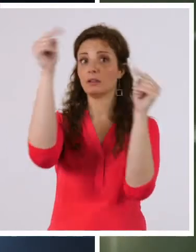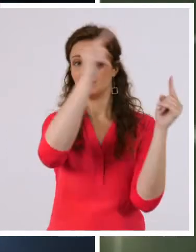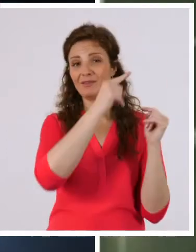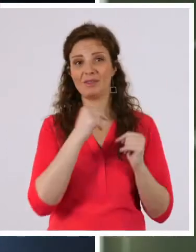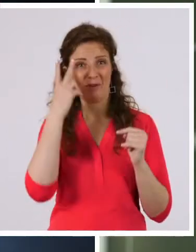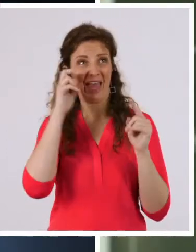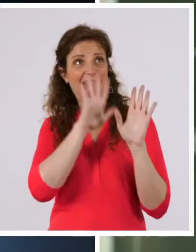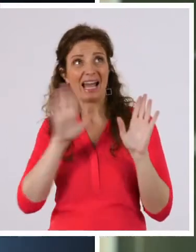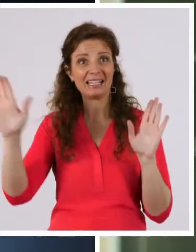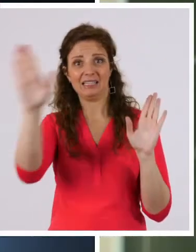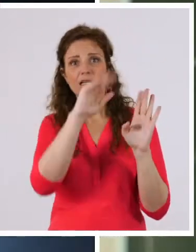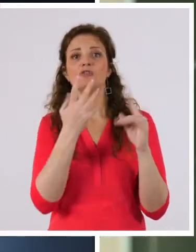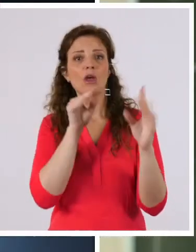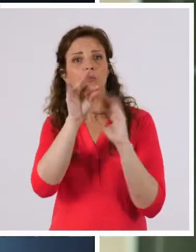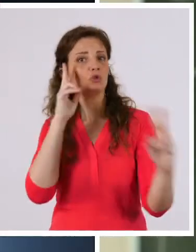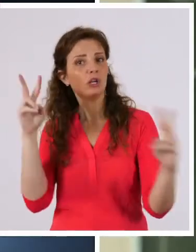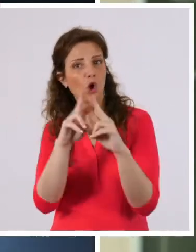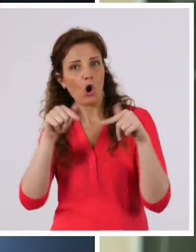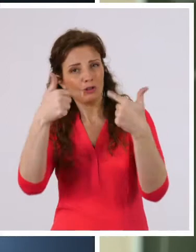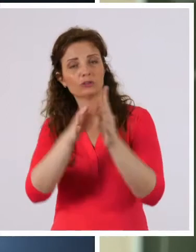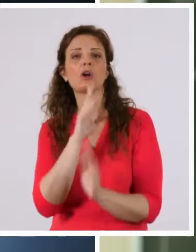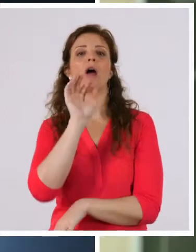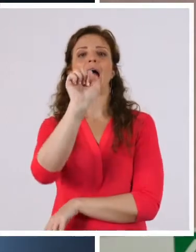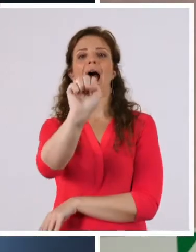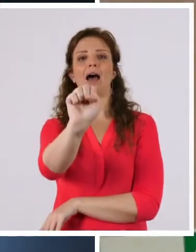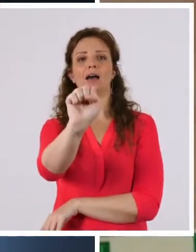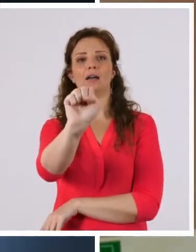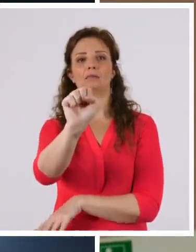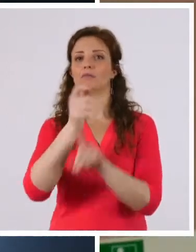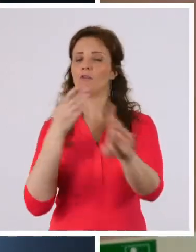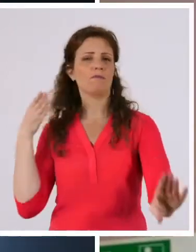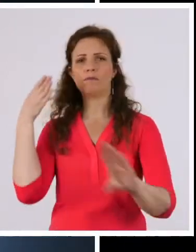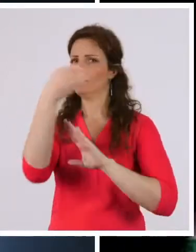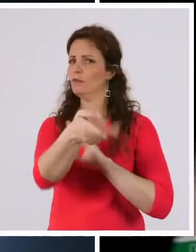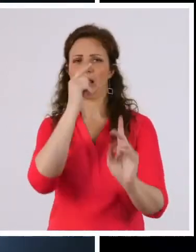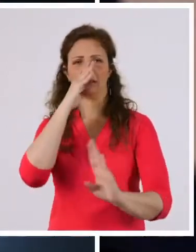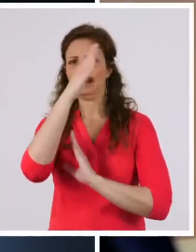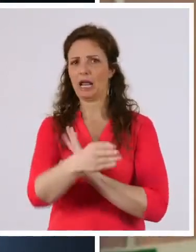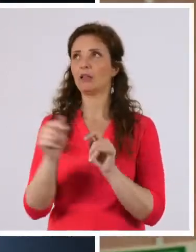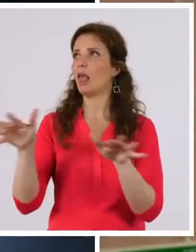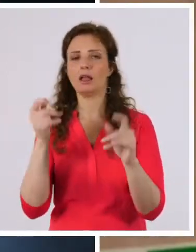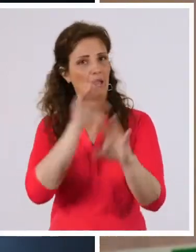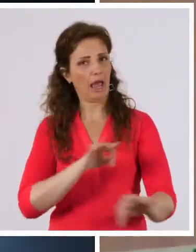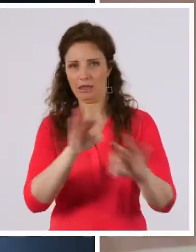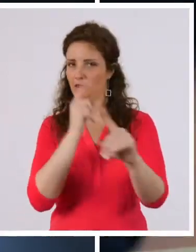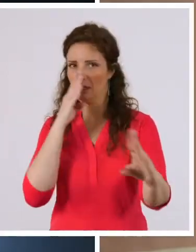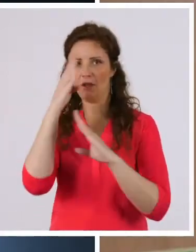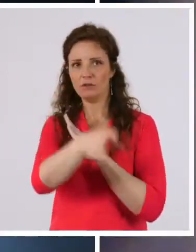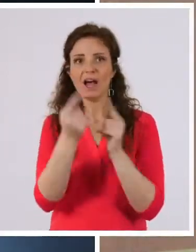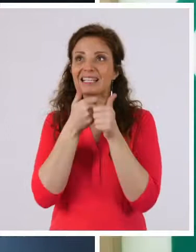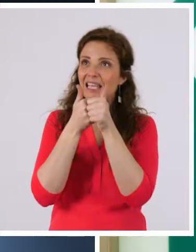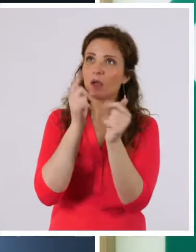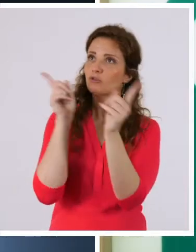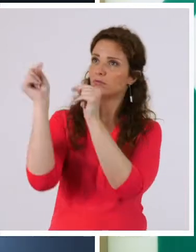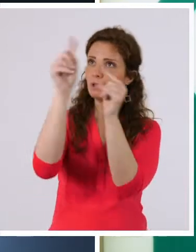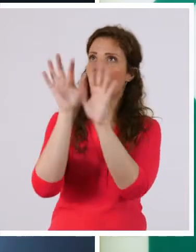affissa, il punto di riunione assegnatovi è A. Raggiungetelo senza indugio, seguendo le indicazioni